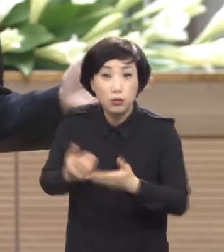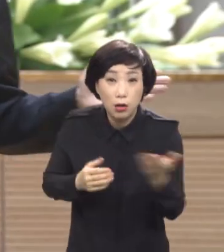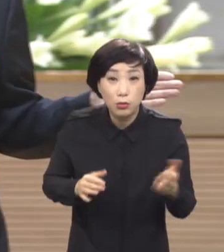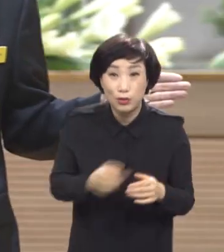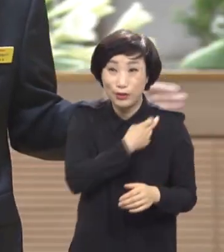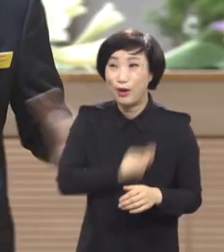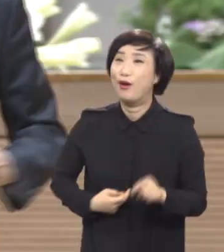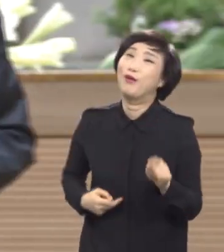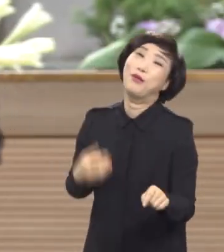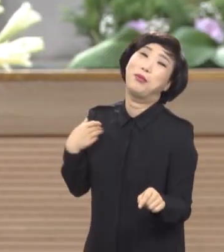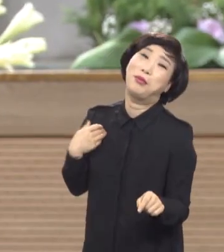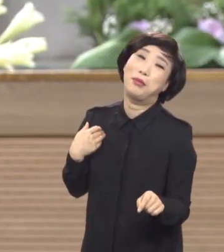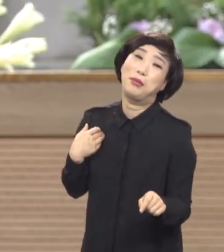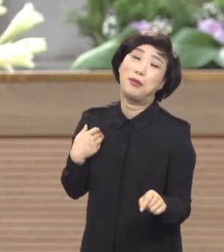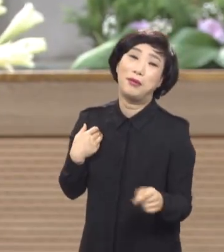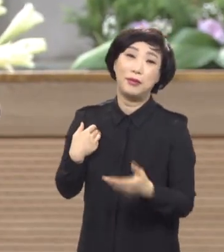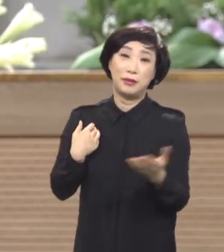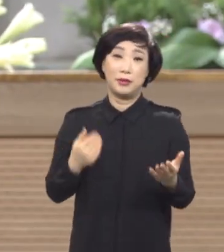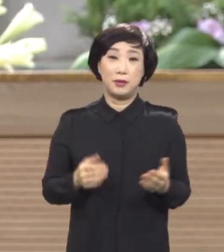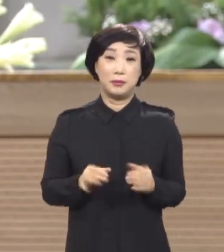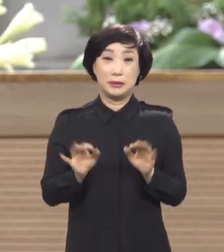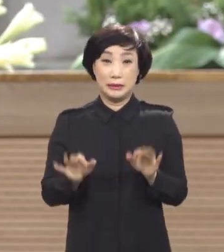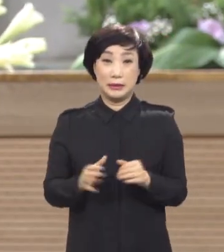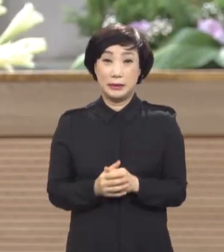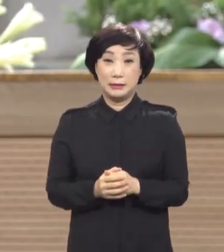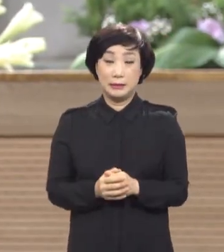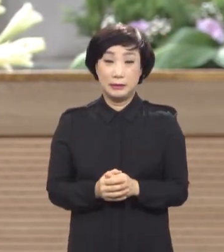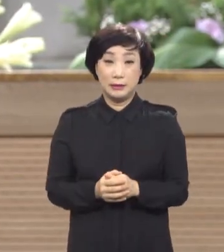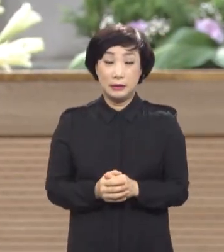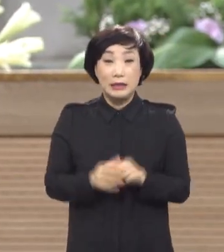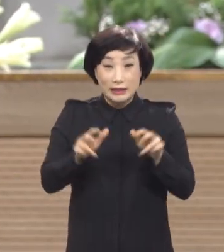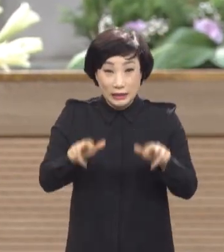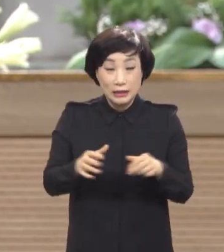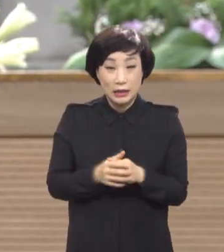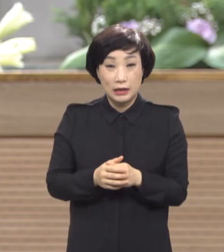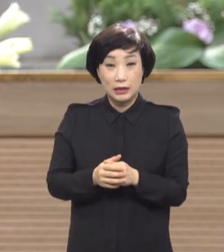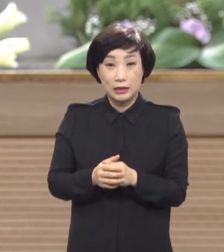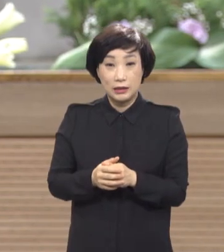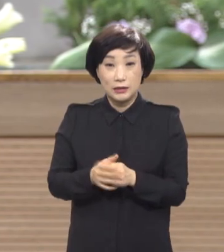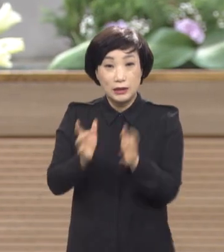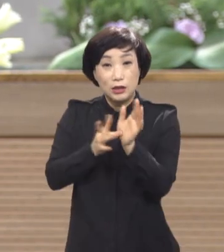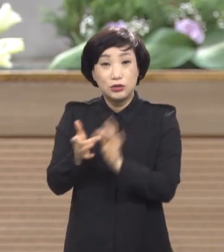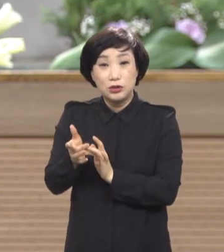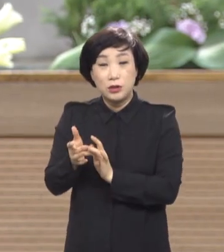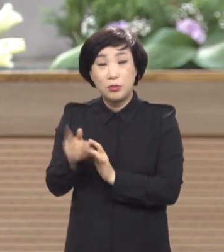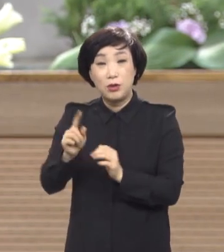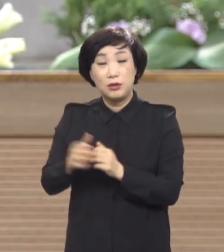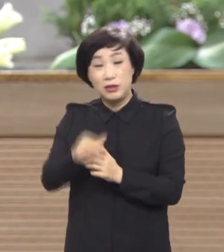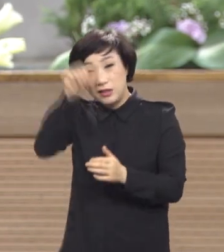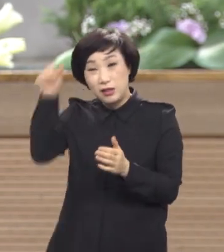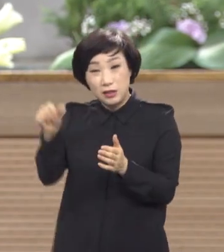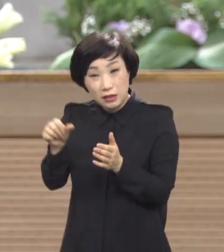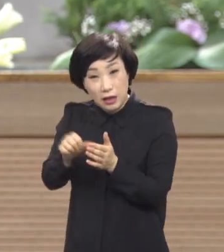제자들이 모를까 예 이제 자기 인생을 마무리할 때